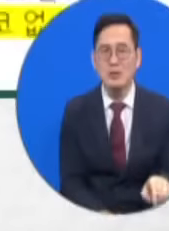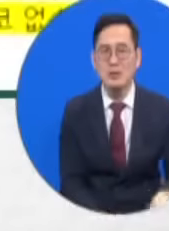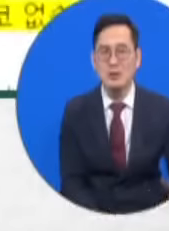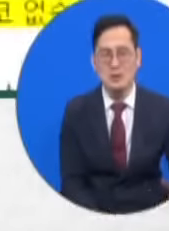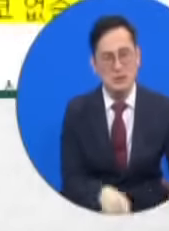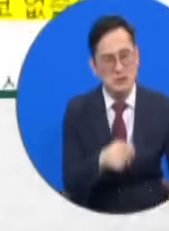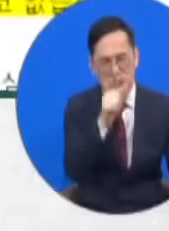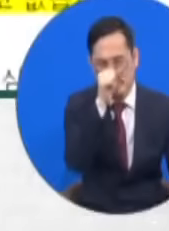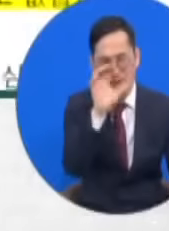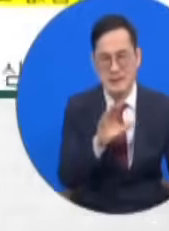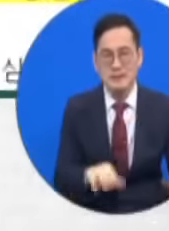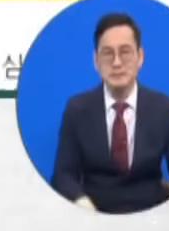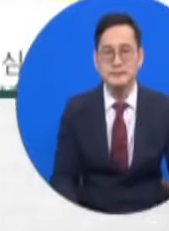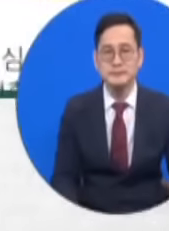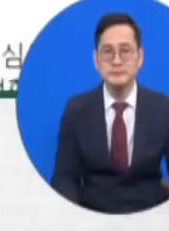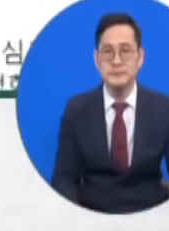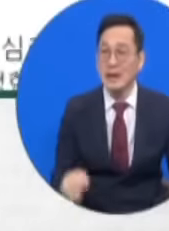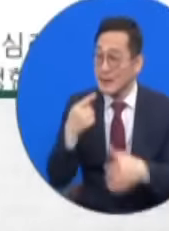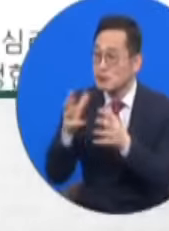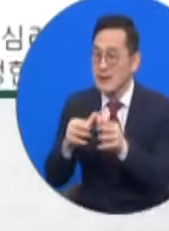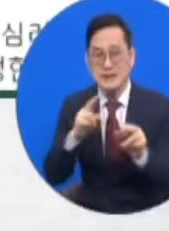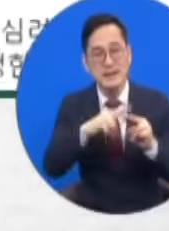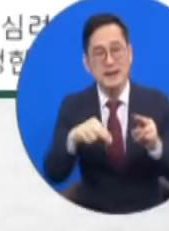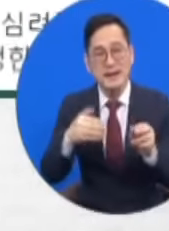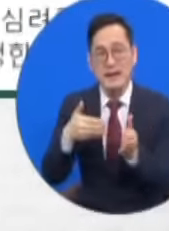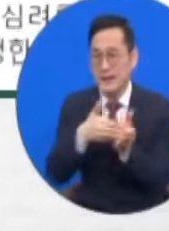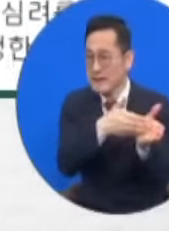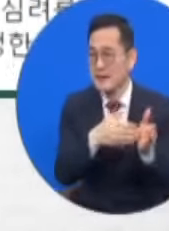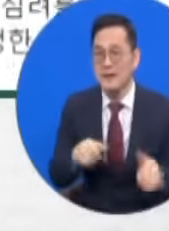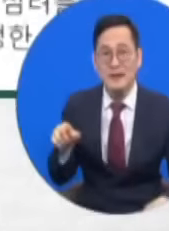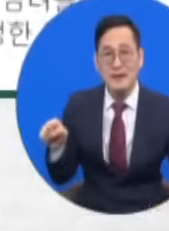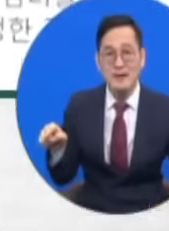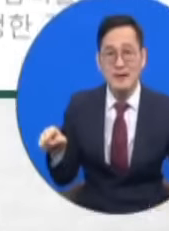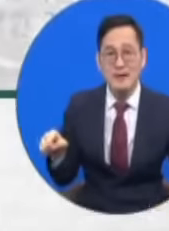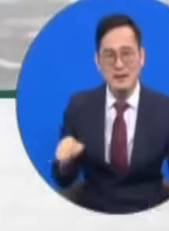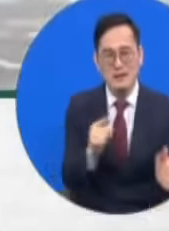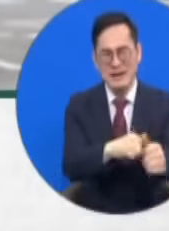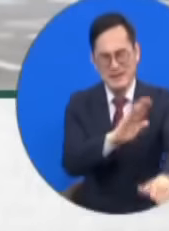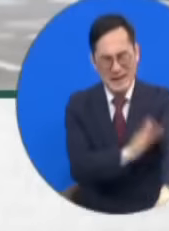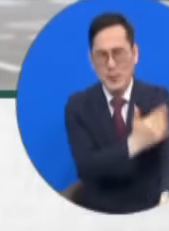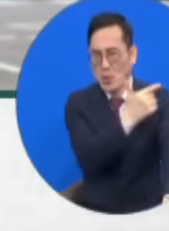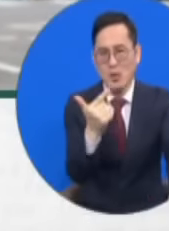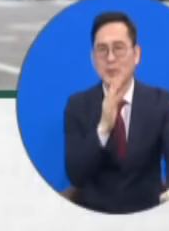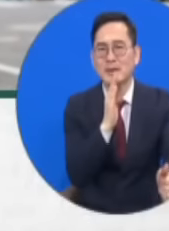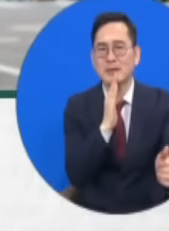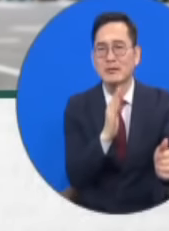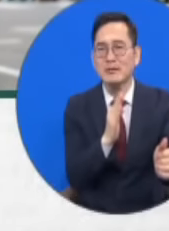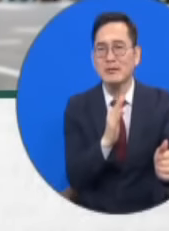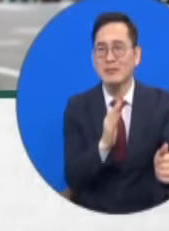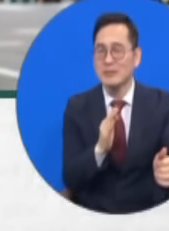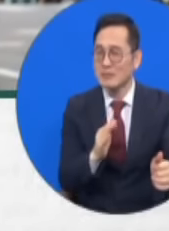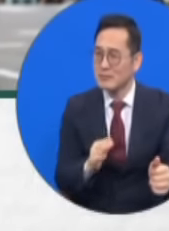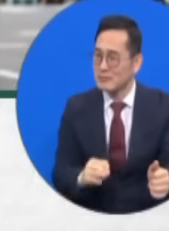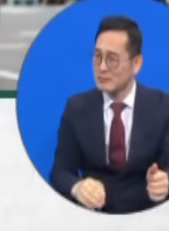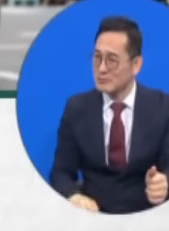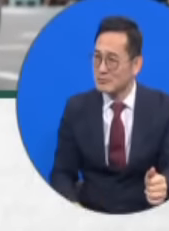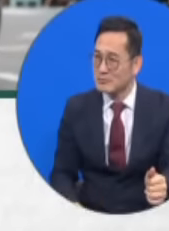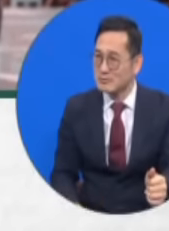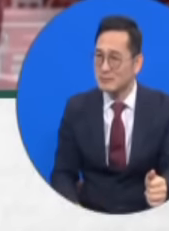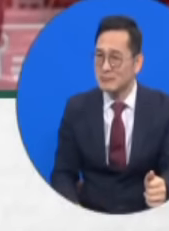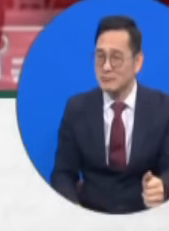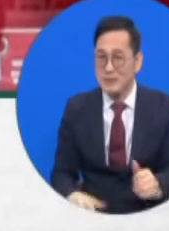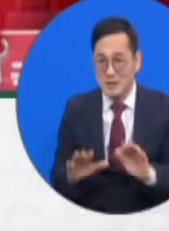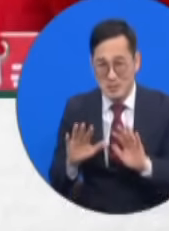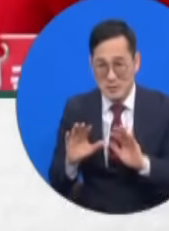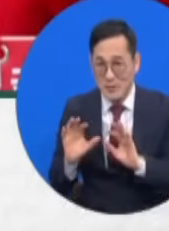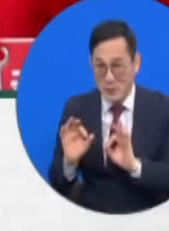어떻게 들으셨습니까? 뭐 제가 볼 때는 아주 부적절하긴 하지만 저게 지금 이번에 총선을